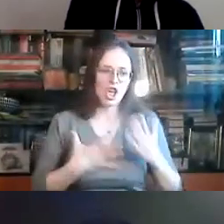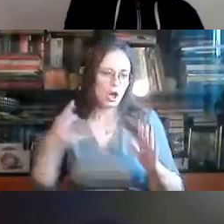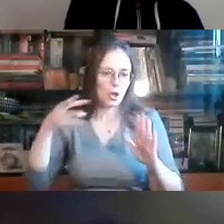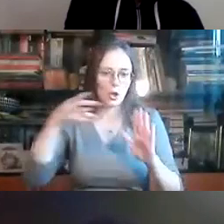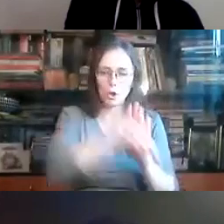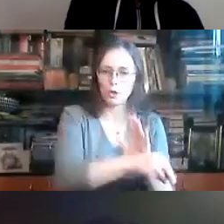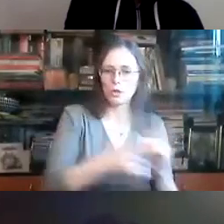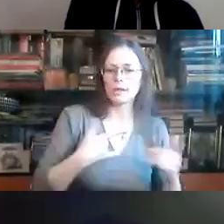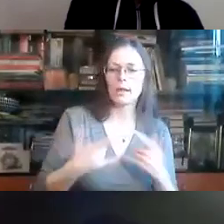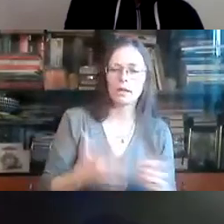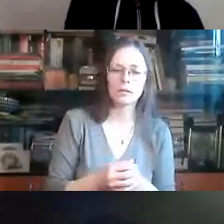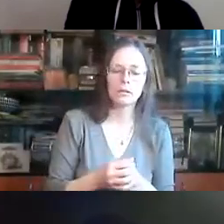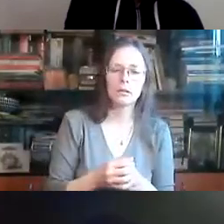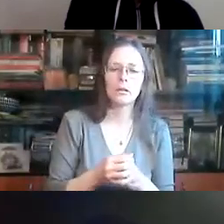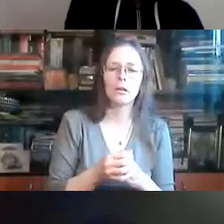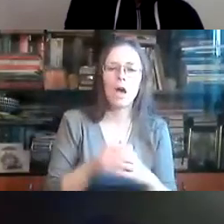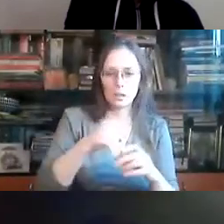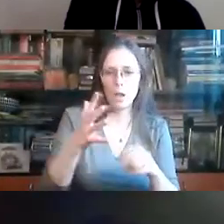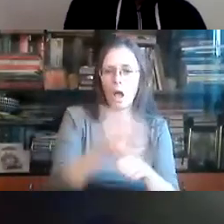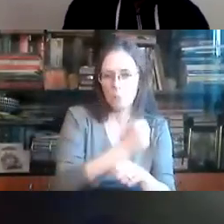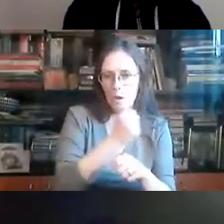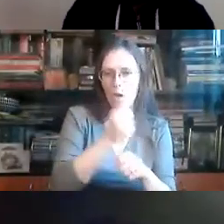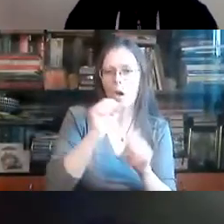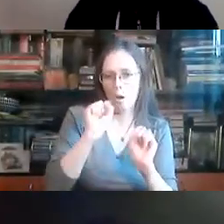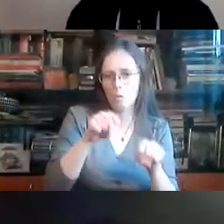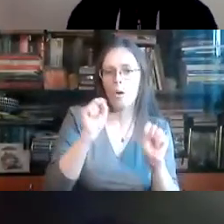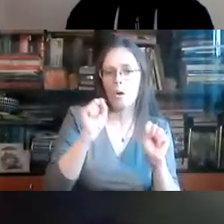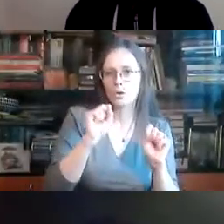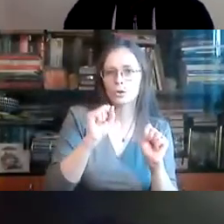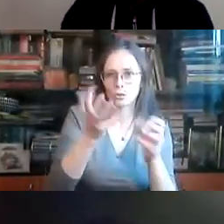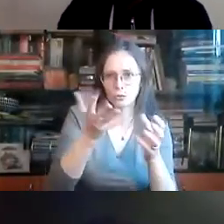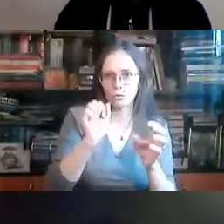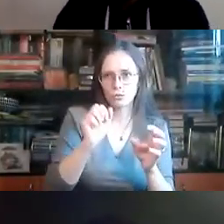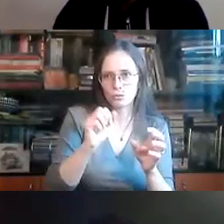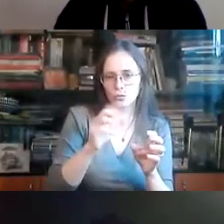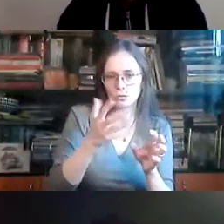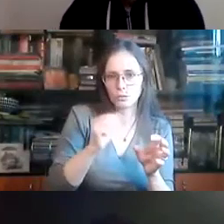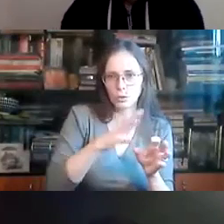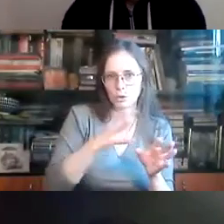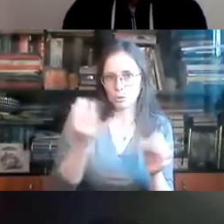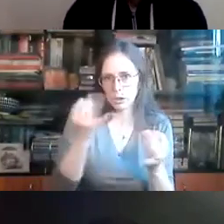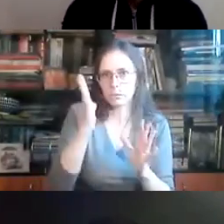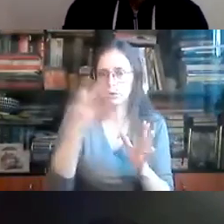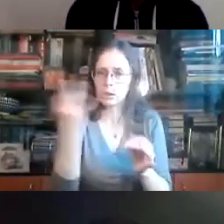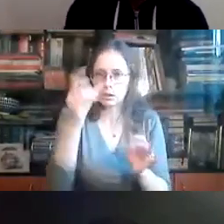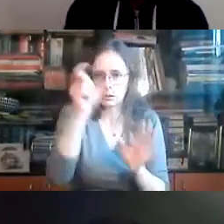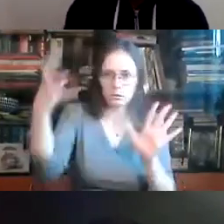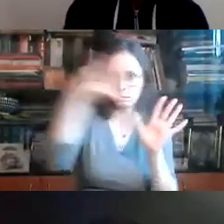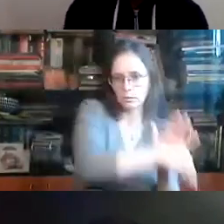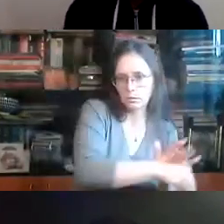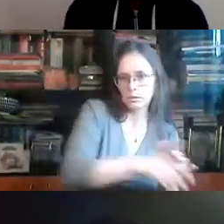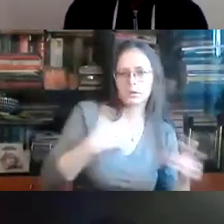это возможно, ощутить. Не кино, а именно театр. Тут и сейчас не консервированный